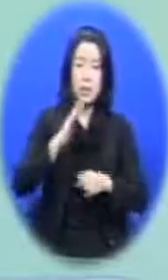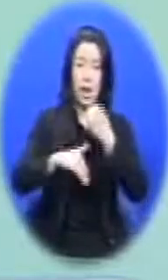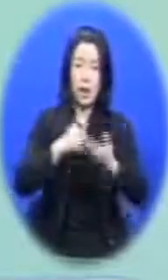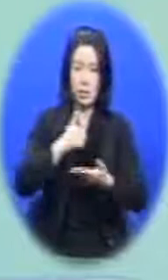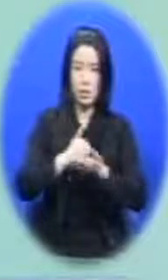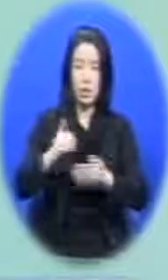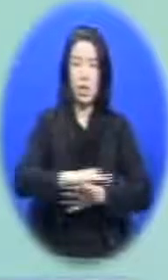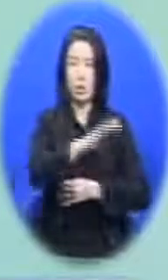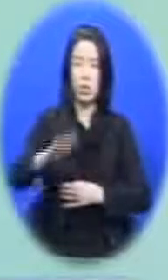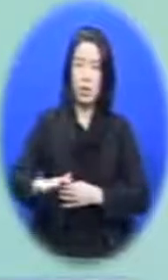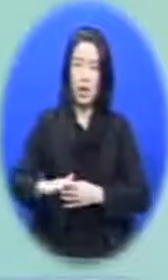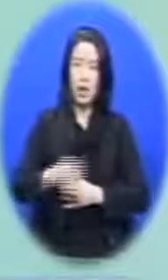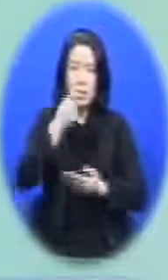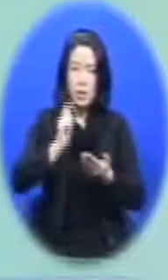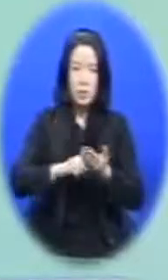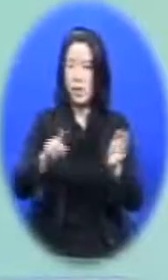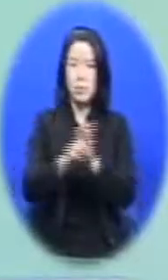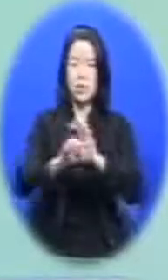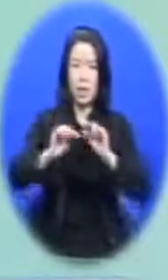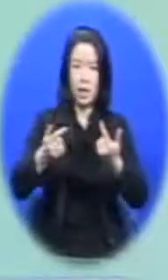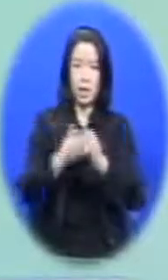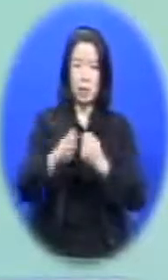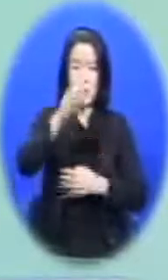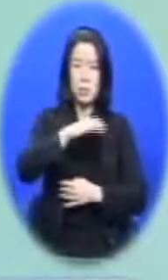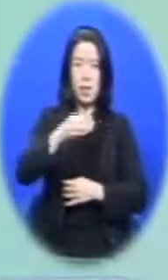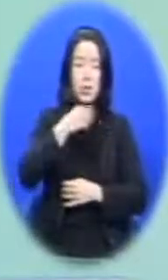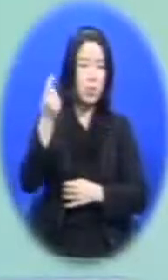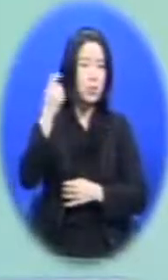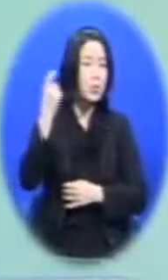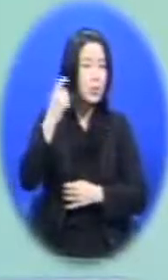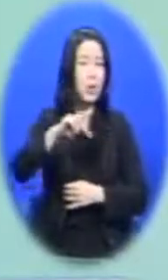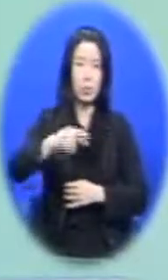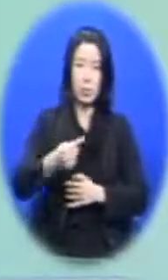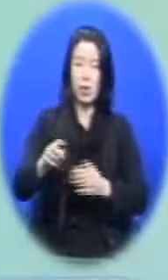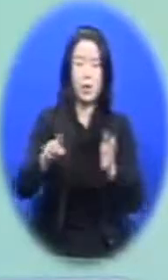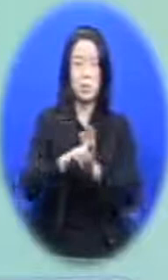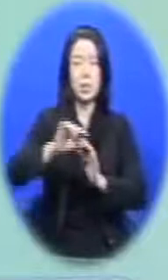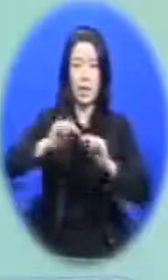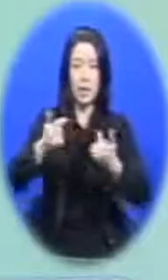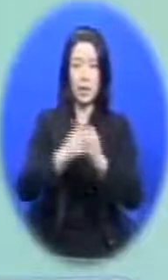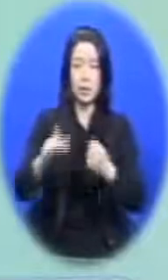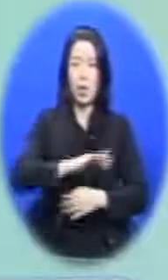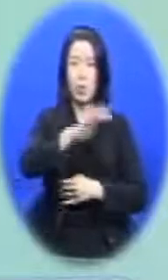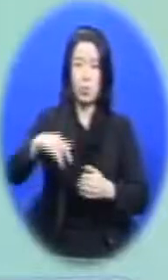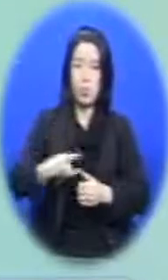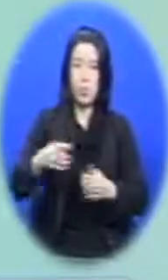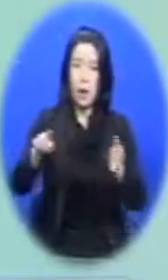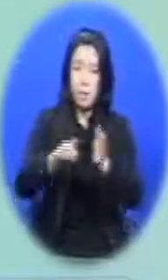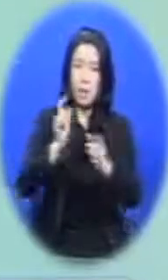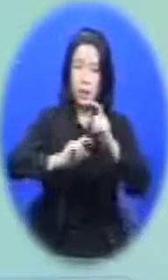하나님이 우리가 좀처럼 안 믿으니까 십자가의 복음을 듣고도 안 믿으니까 우리에게 믿도록